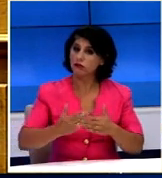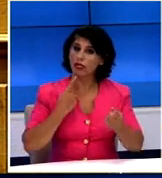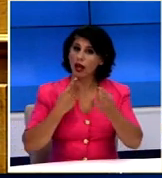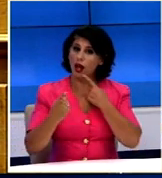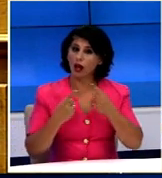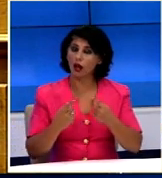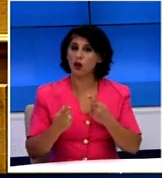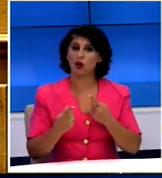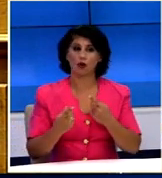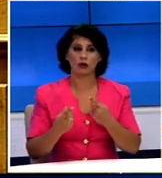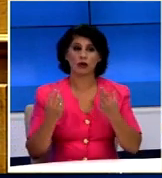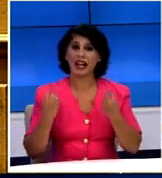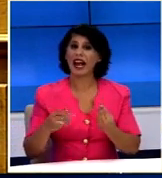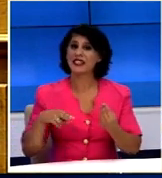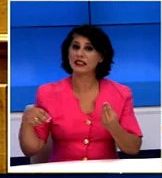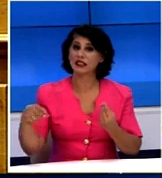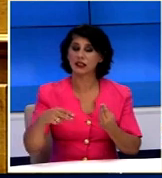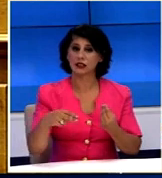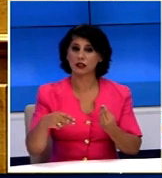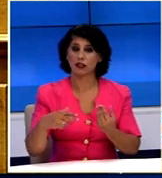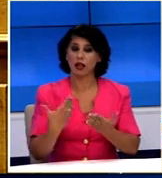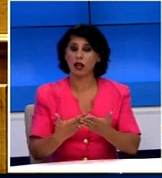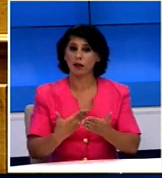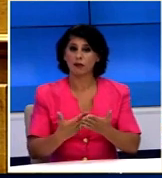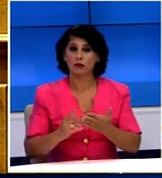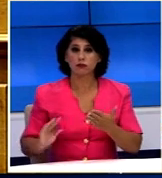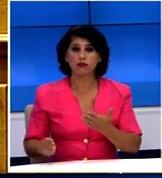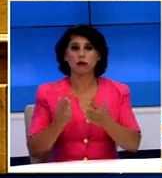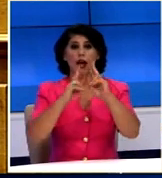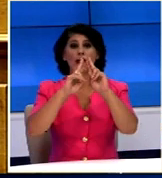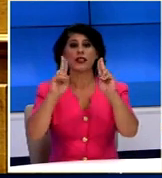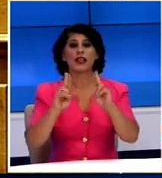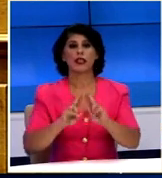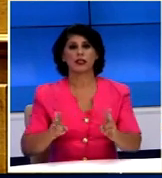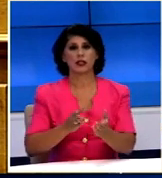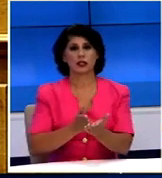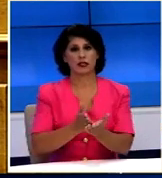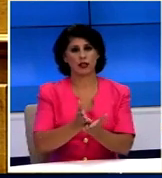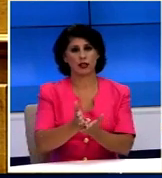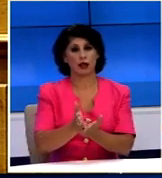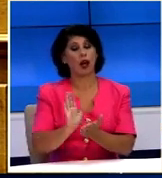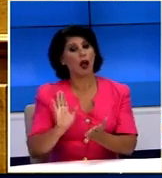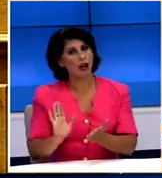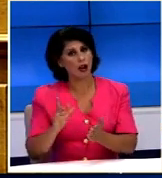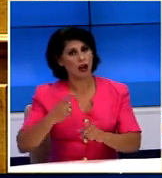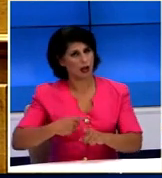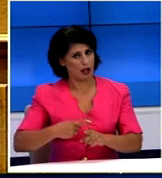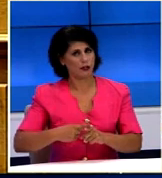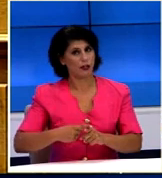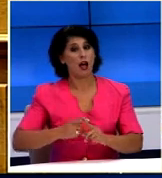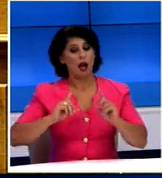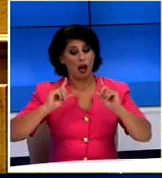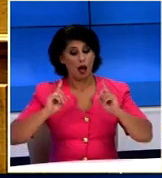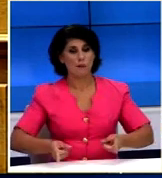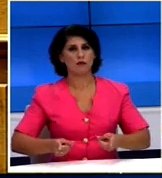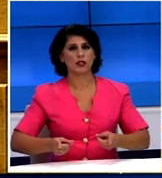σχέσεις, είναι μια χώρα που τα επιχειρήματά τους πηγάζουν από το διεθνές δίκαιο, αλλά ταυτόχρονα και μια χώρα